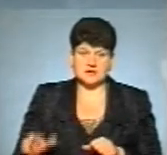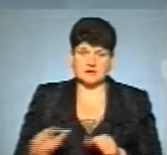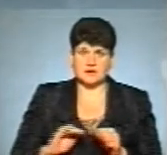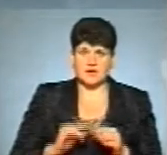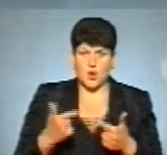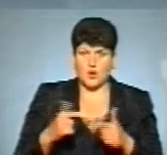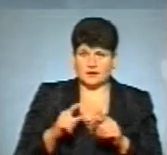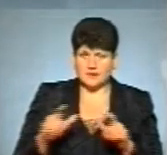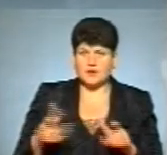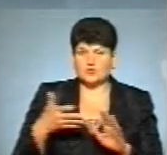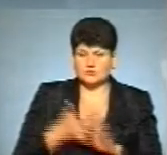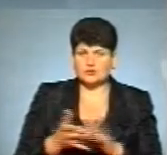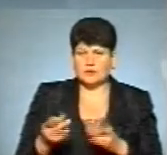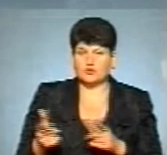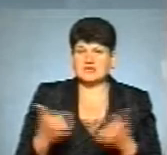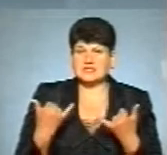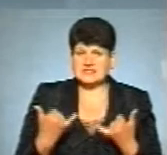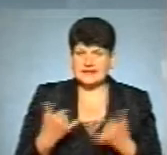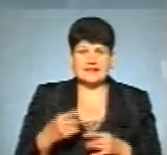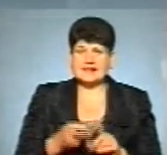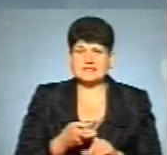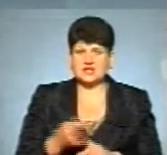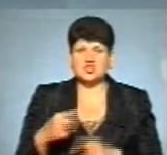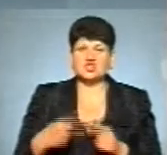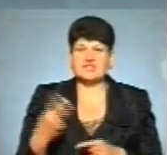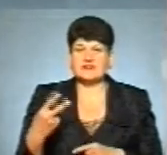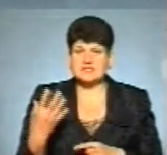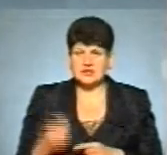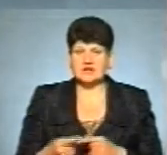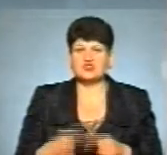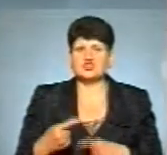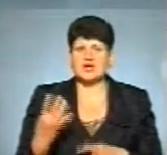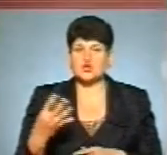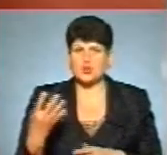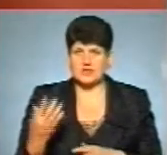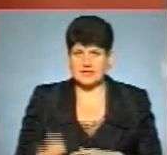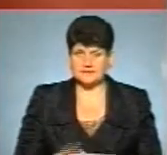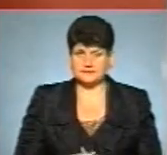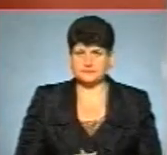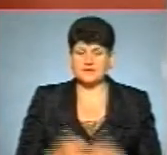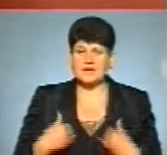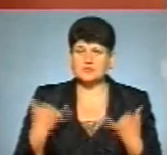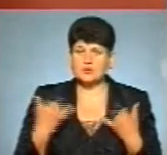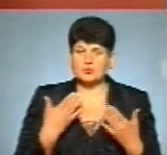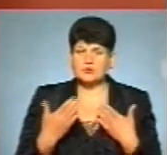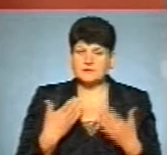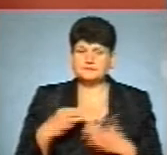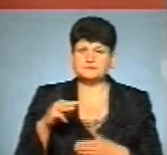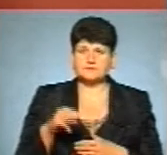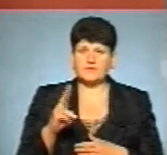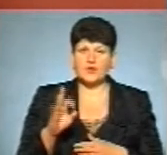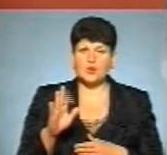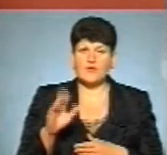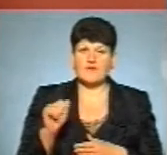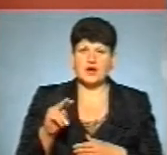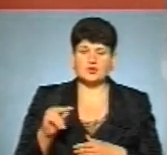розуміють, що треба готуватися вже зараз, незалежно, чи воно буде через 20 днів, чи через 40. Я сьогодні поспілкувалася з Тарасом Ковальчуком,